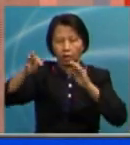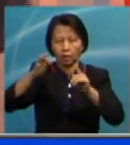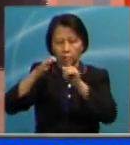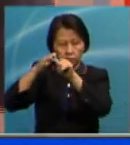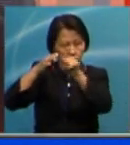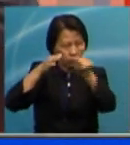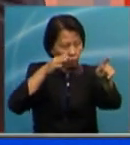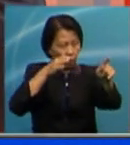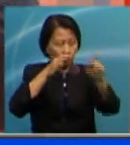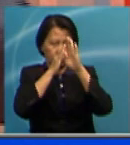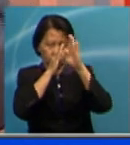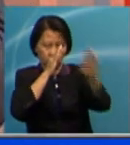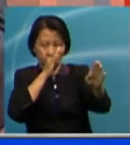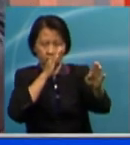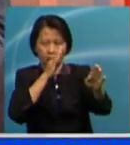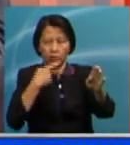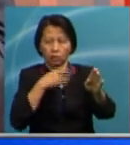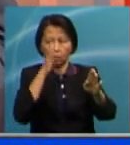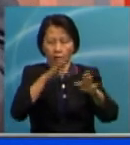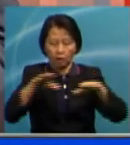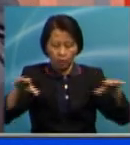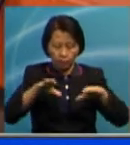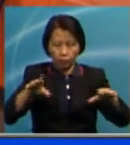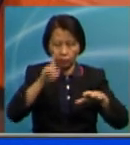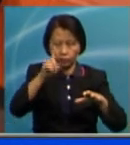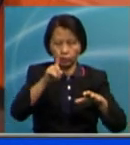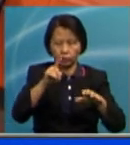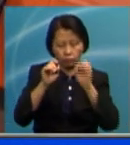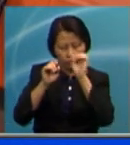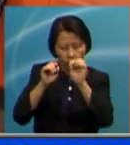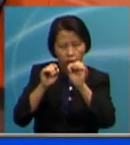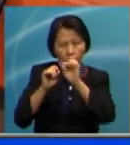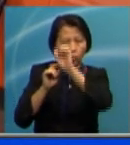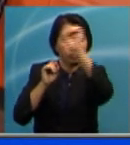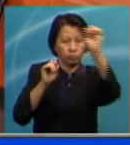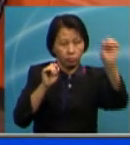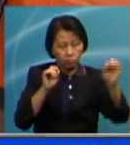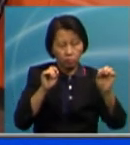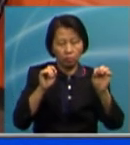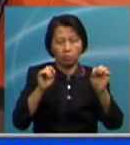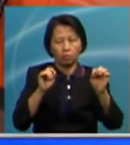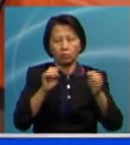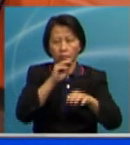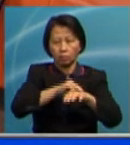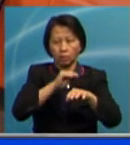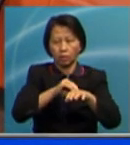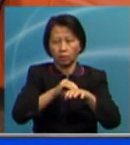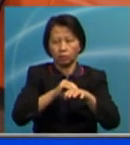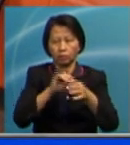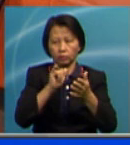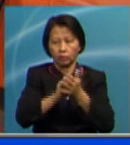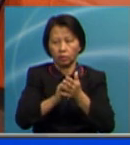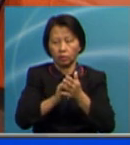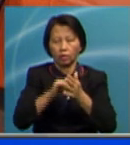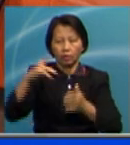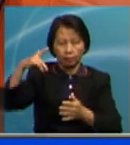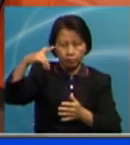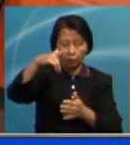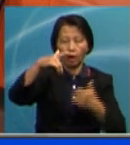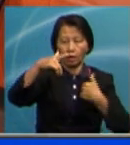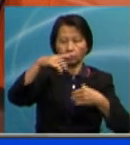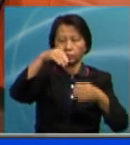arah itu jadi kita akan buat satu dotu kita buat satu C Masa dia di tu pesawat